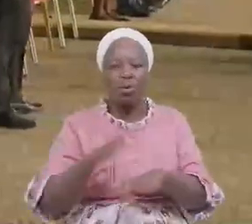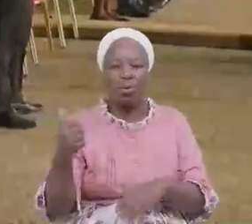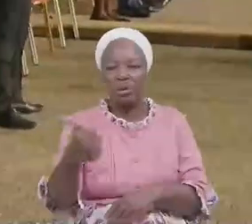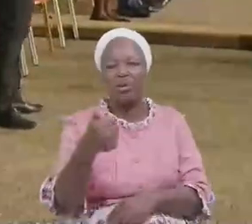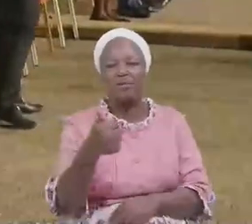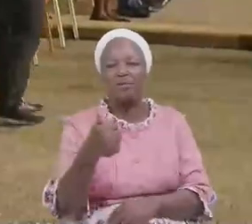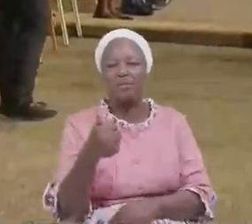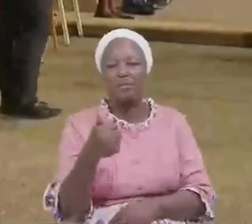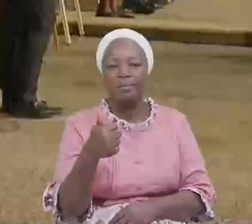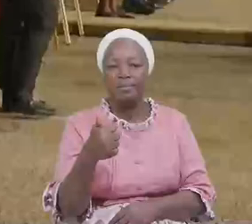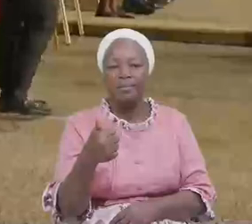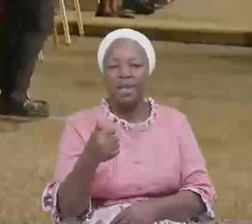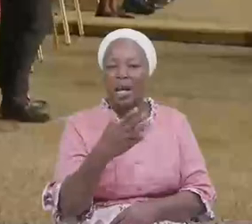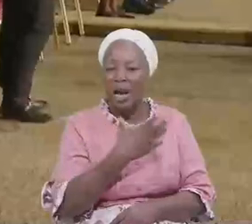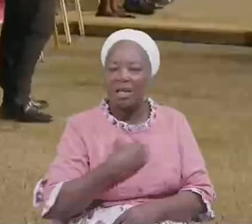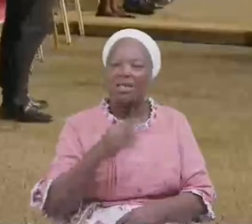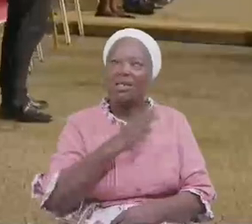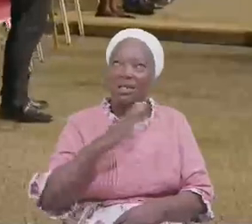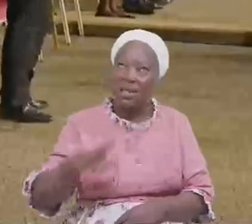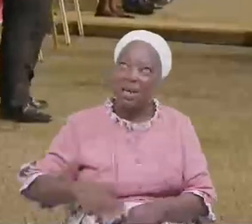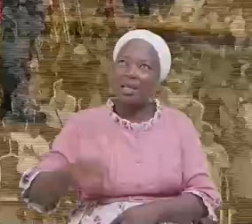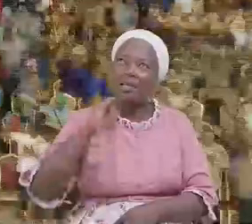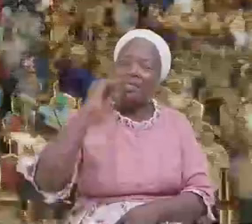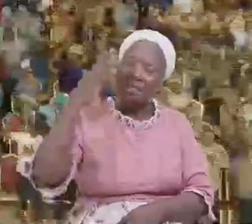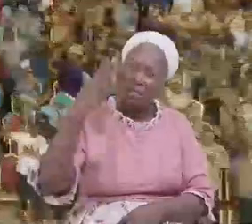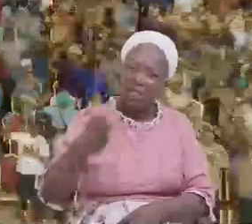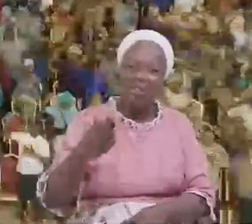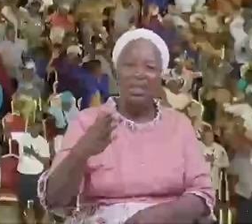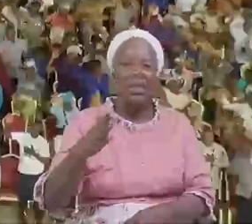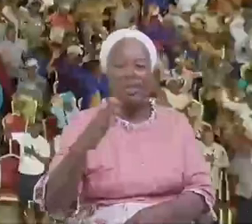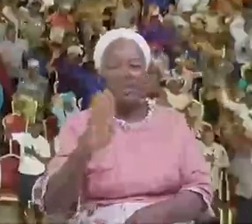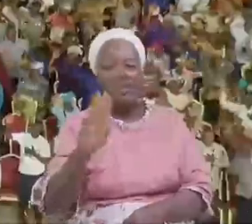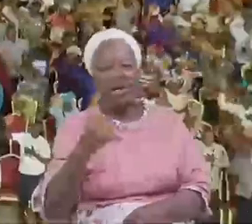sur toi-même. Écris celle-là à tes côtés.